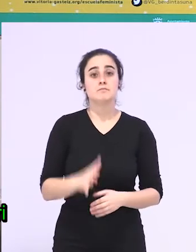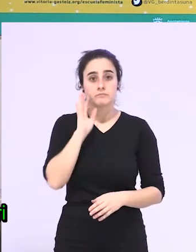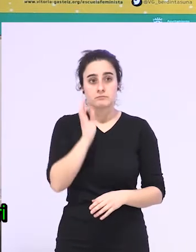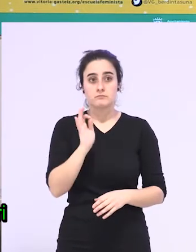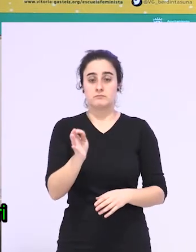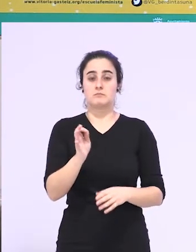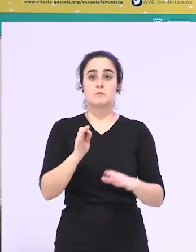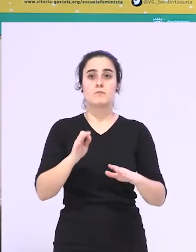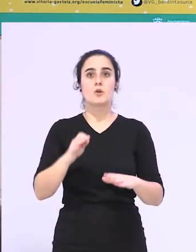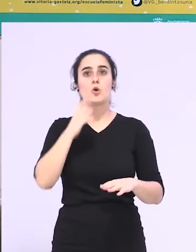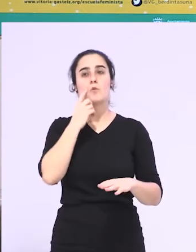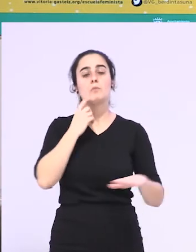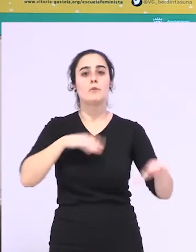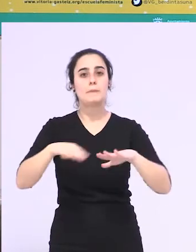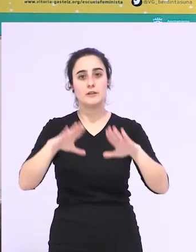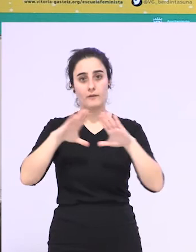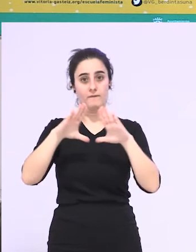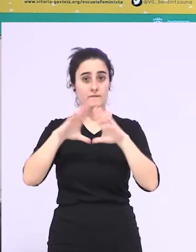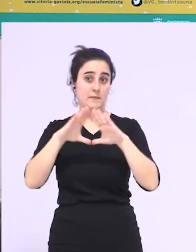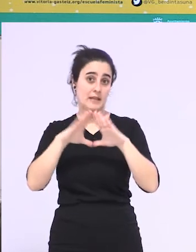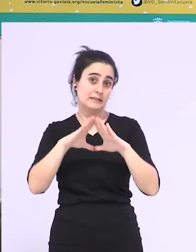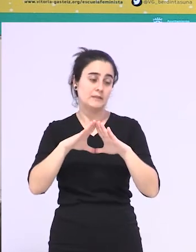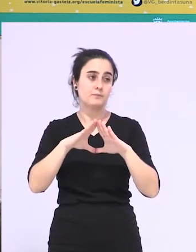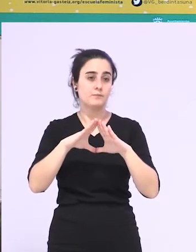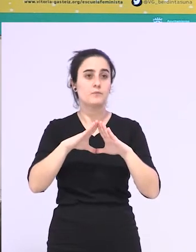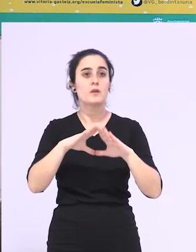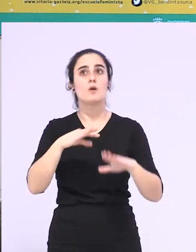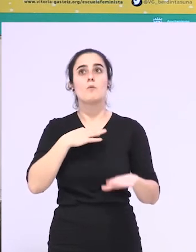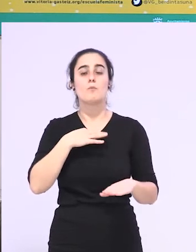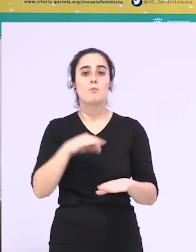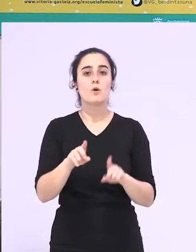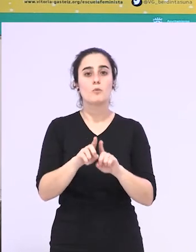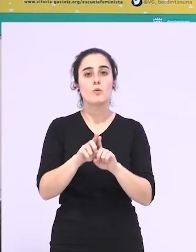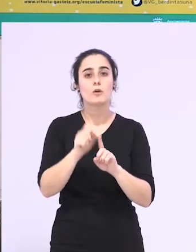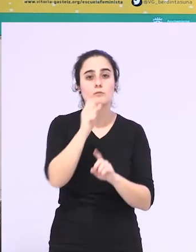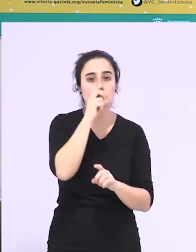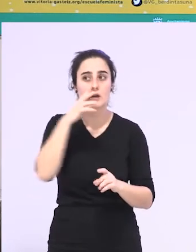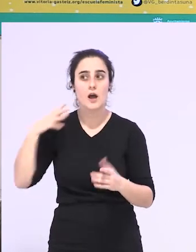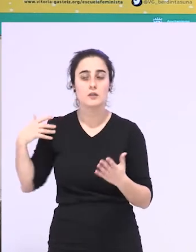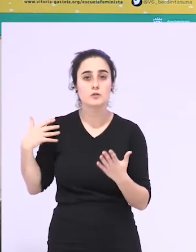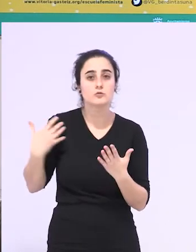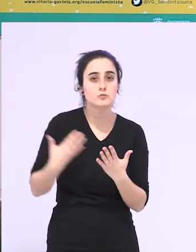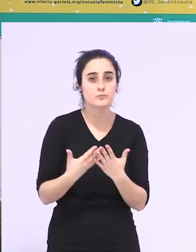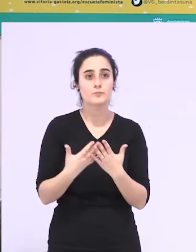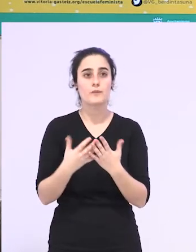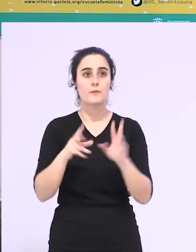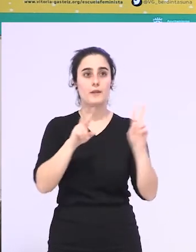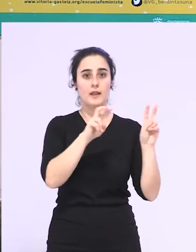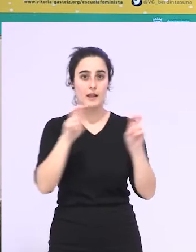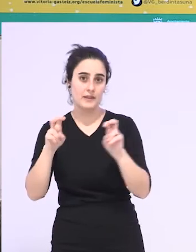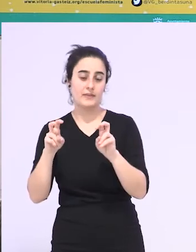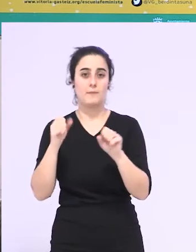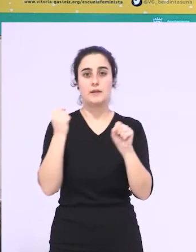aitortza ukatzeaz gain, merezi duen aitortza, zerbaitengatik direlako urte guzti hauetan gai hauei buruz lanean